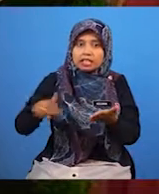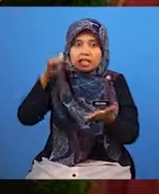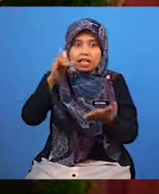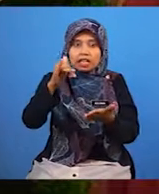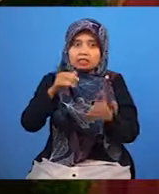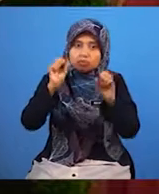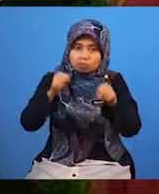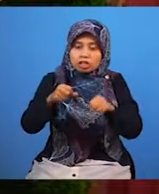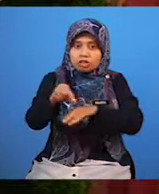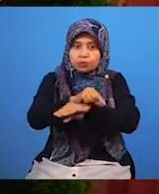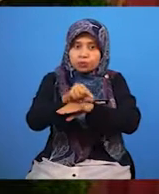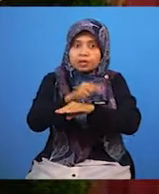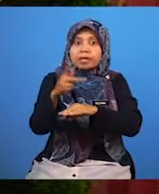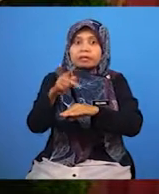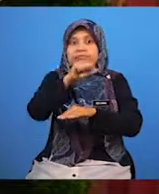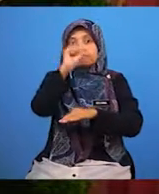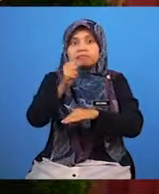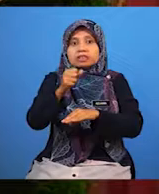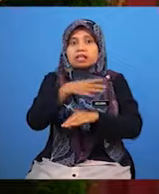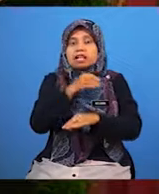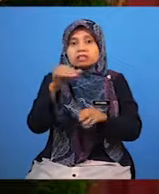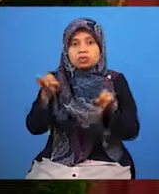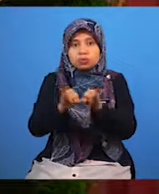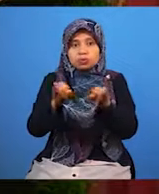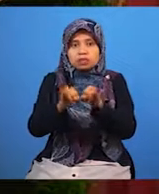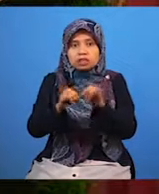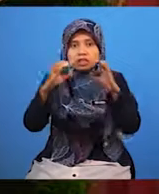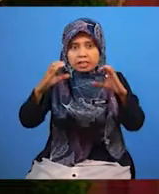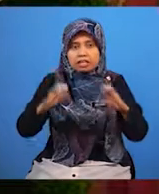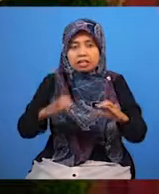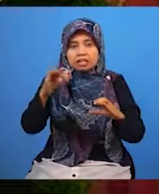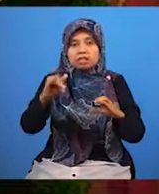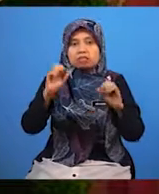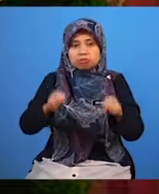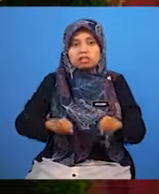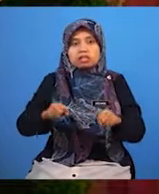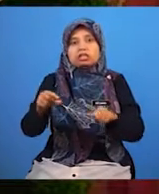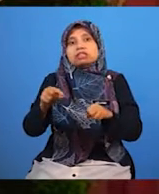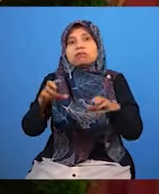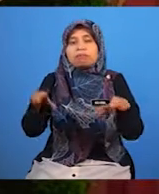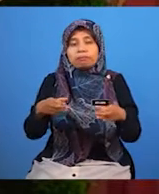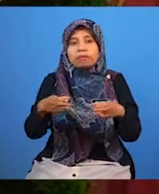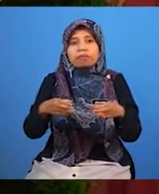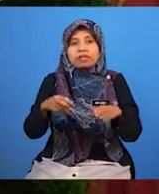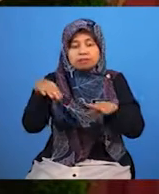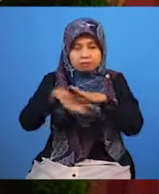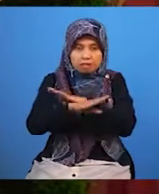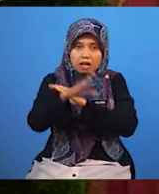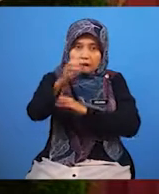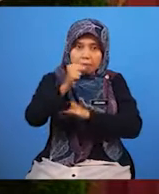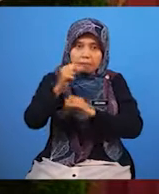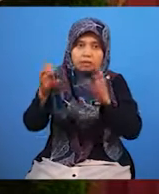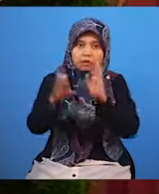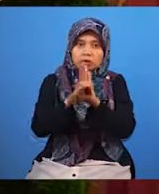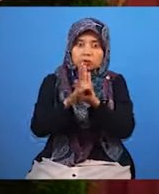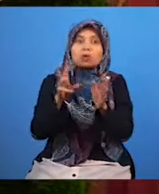yang sesuai untuk kita gunakan dan juga kaedah-kaedah yang boleh kita praktikkan bersama-sama dalam mengambil